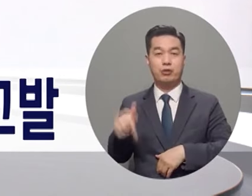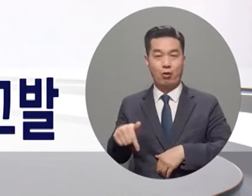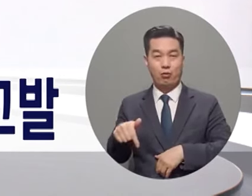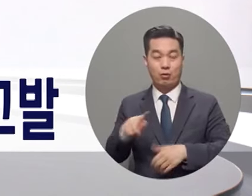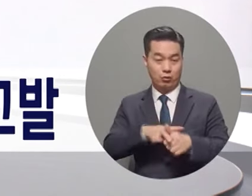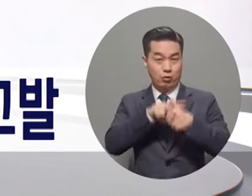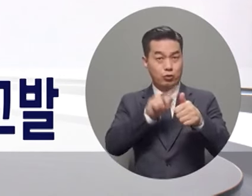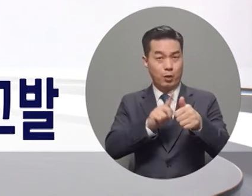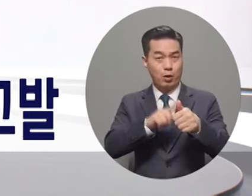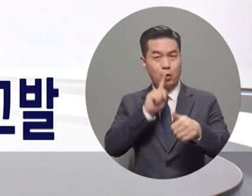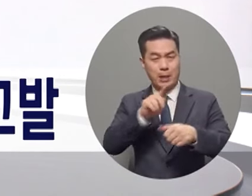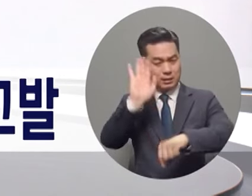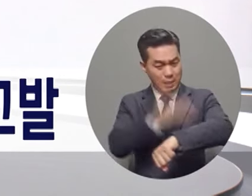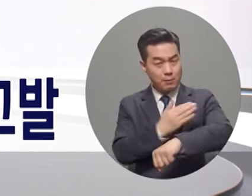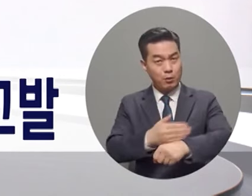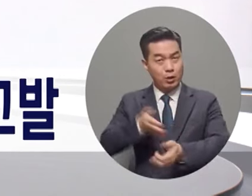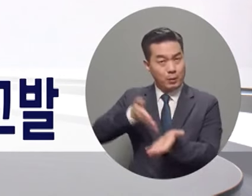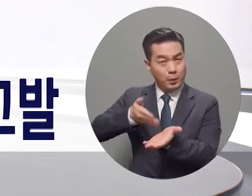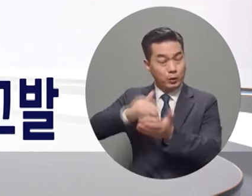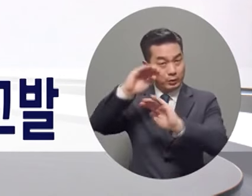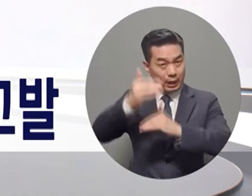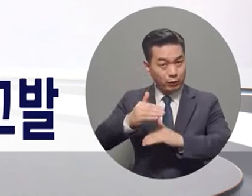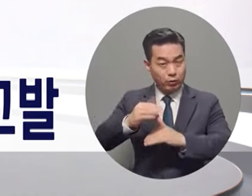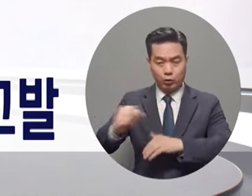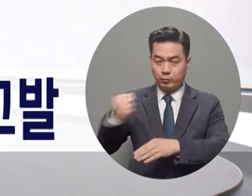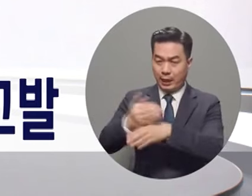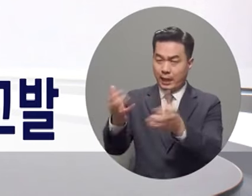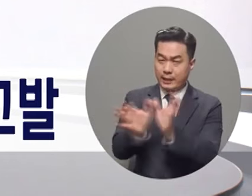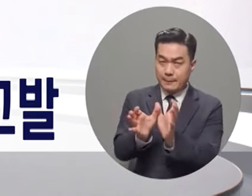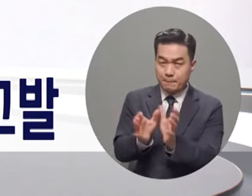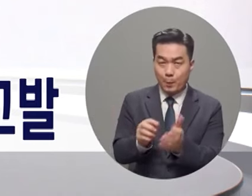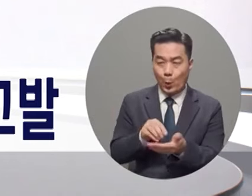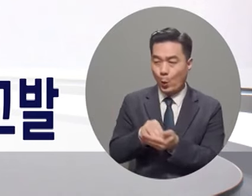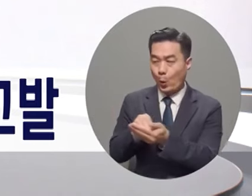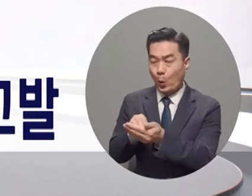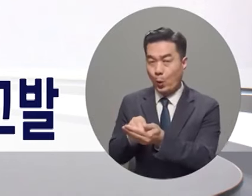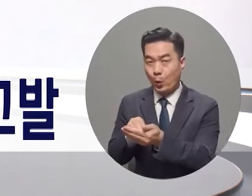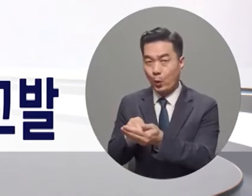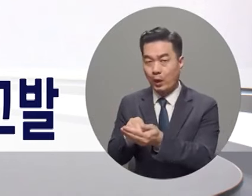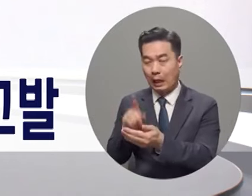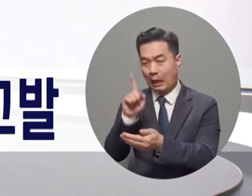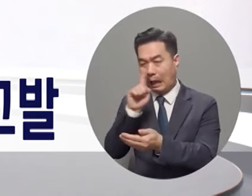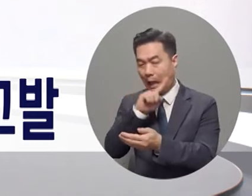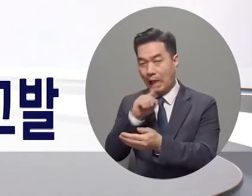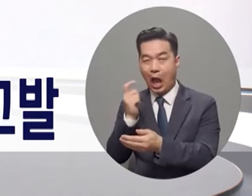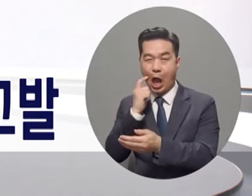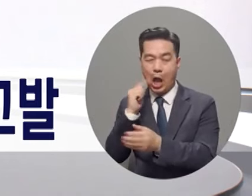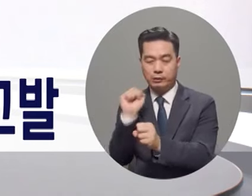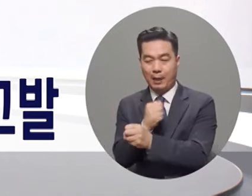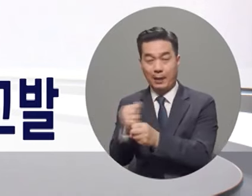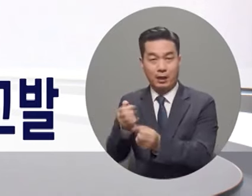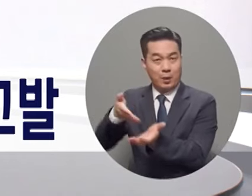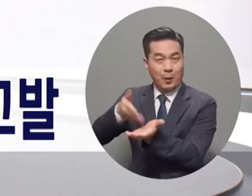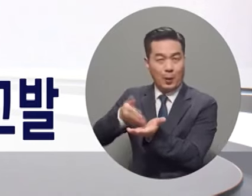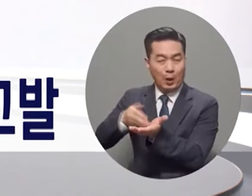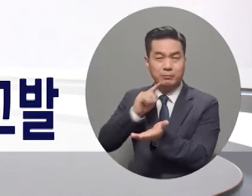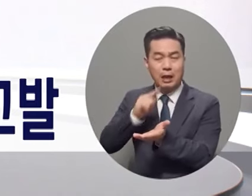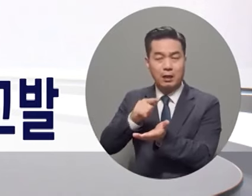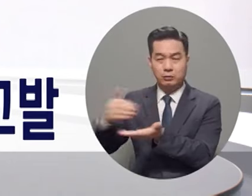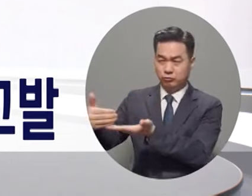논란 보도 과정에서 김 후보를 국민의 힘 소속인 것처럼 악의적으로 허위 보도했다는 주장입니다